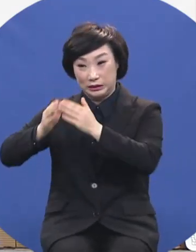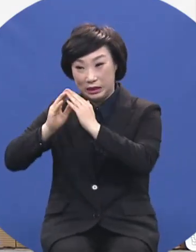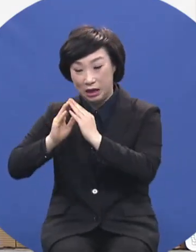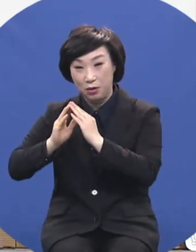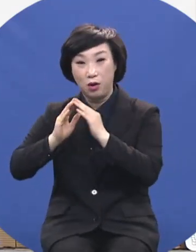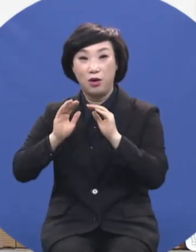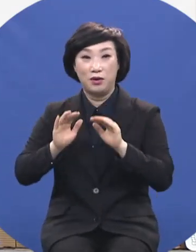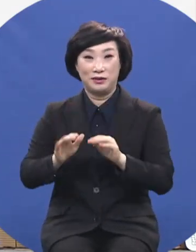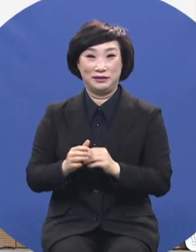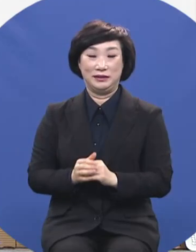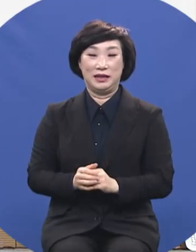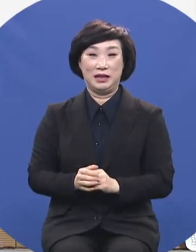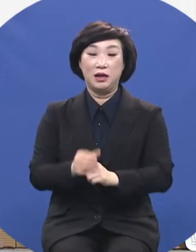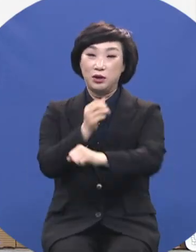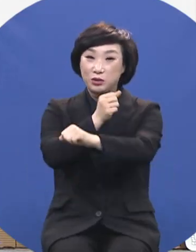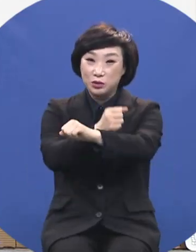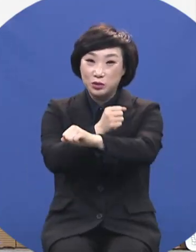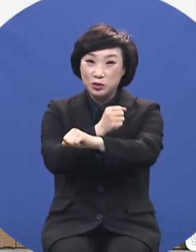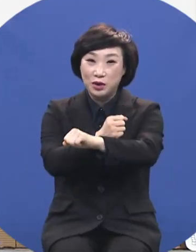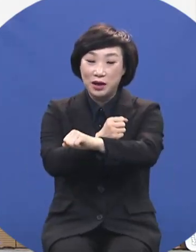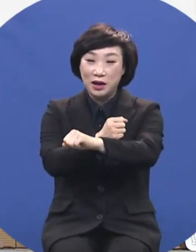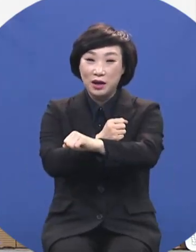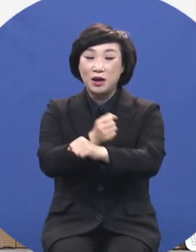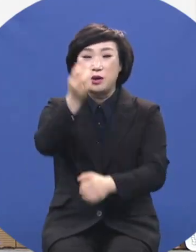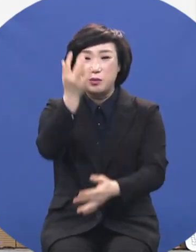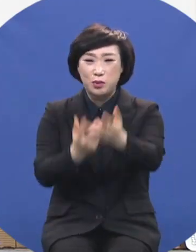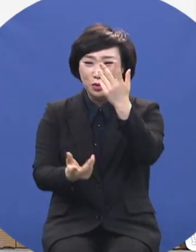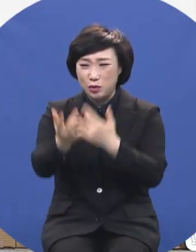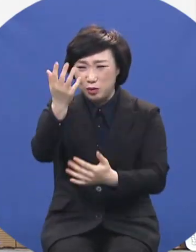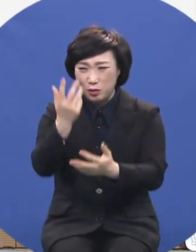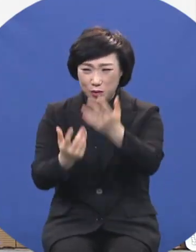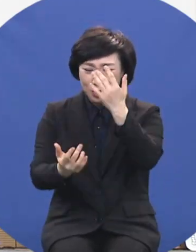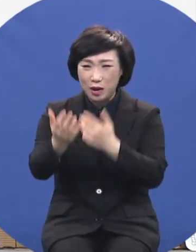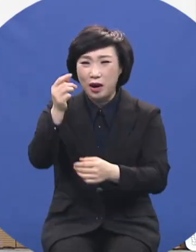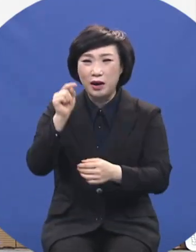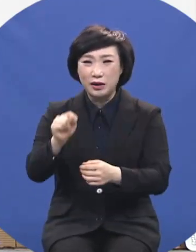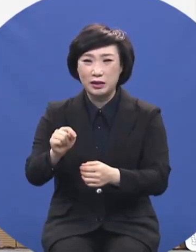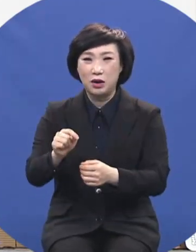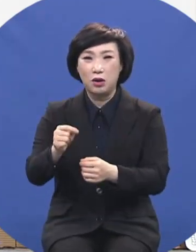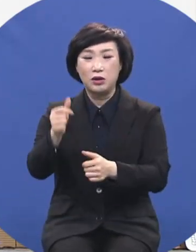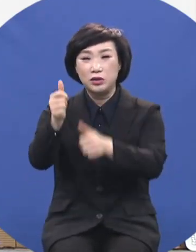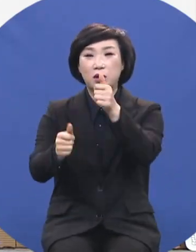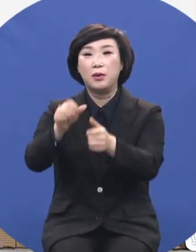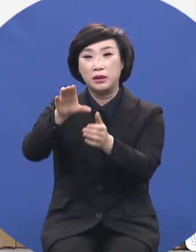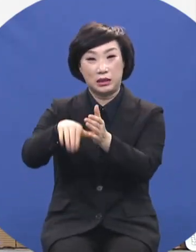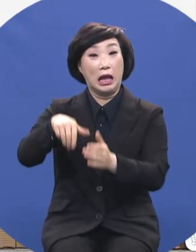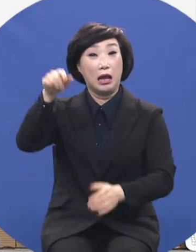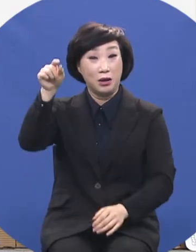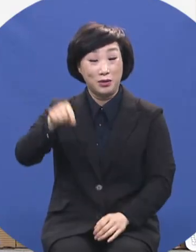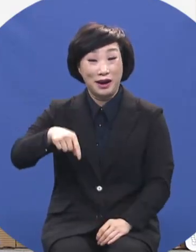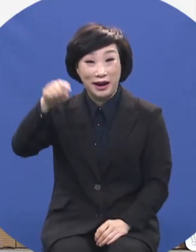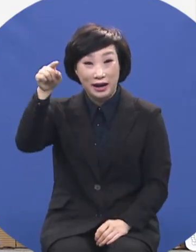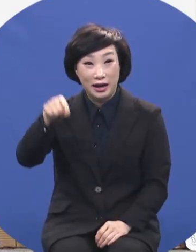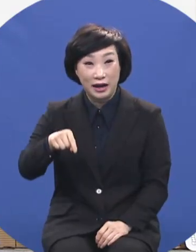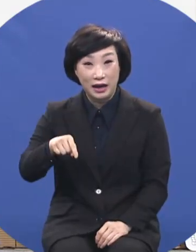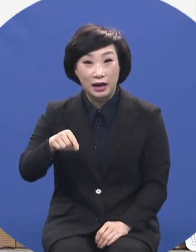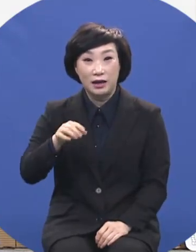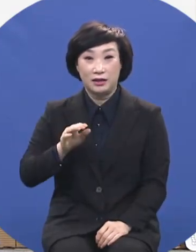짓는데 공력을 불로 쏘아질러 시험할 때가 오는데